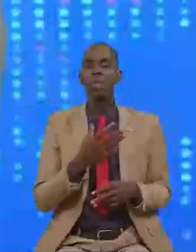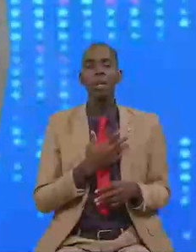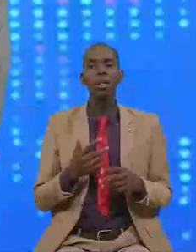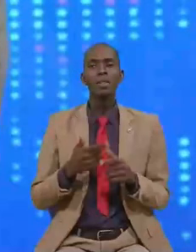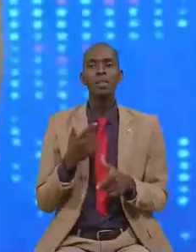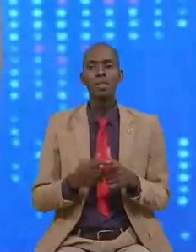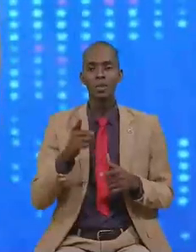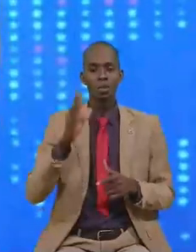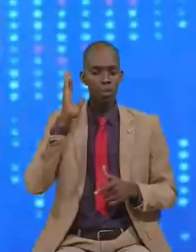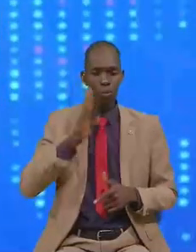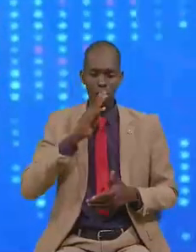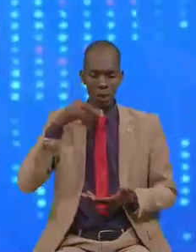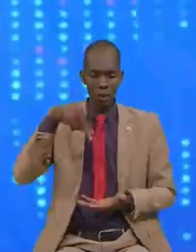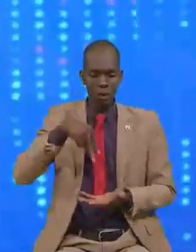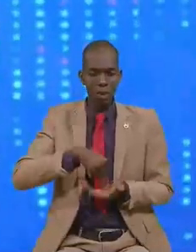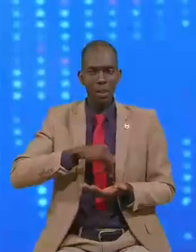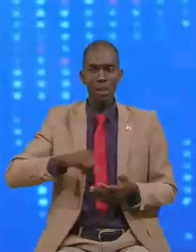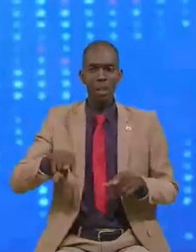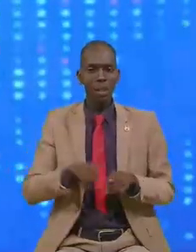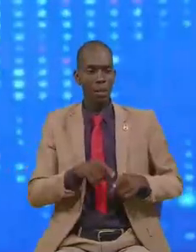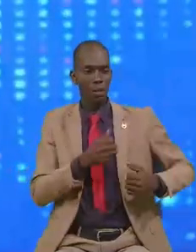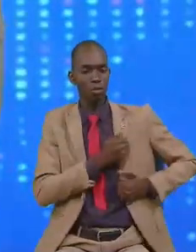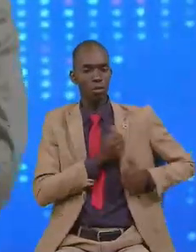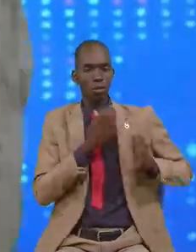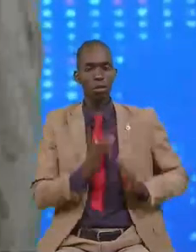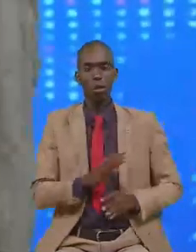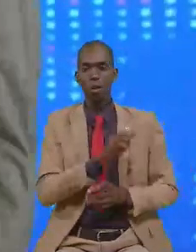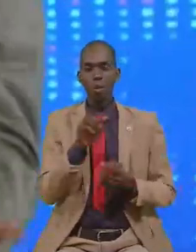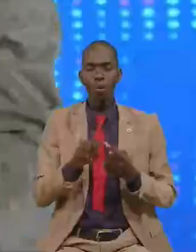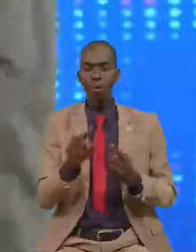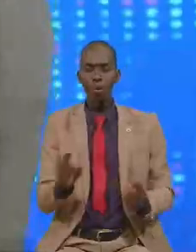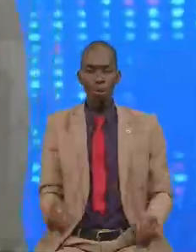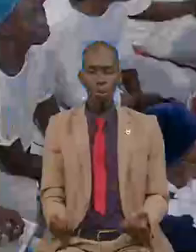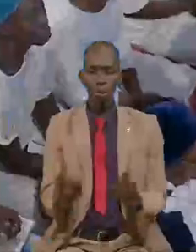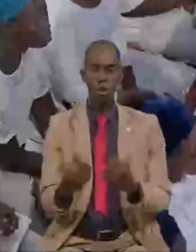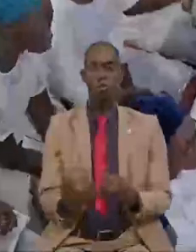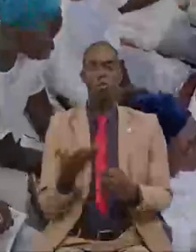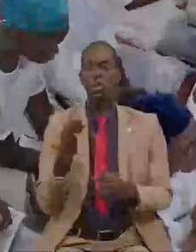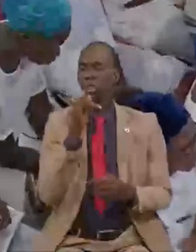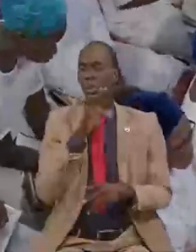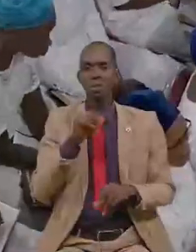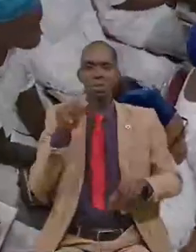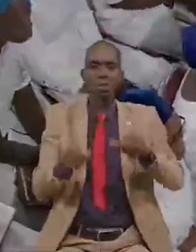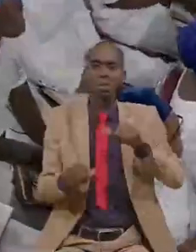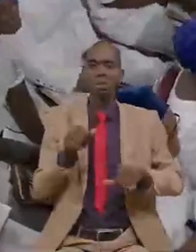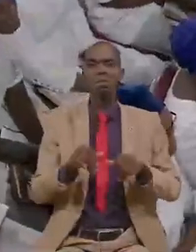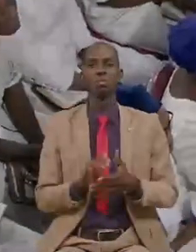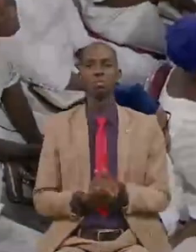Et tu vas tenir comme un soldat. Et quand tu viens, il n'y aura pas de doute.